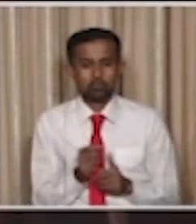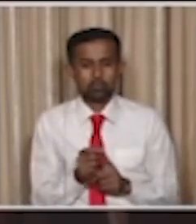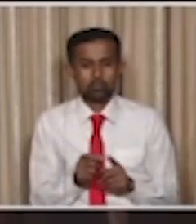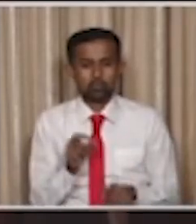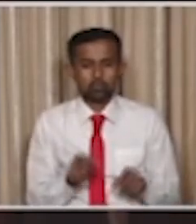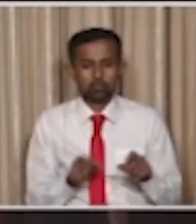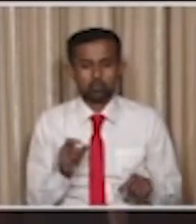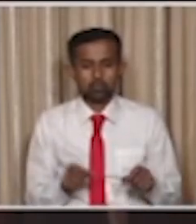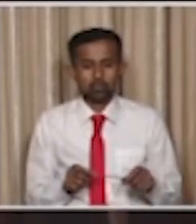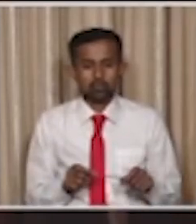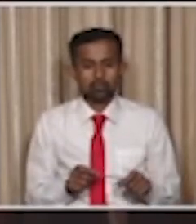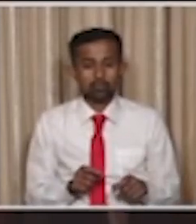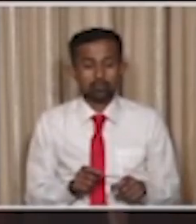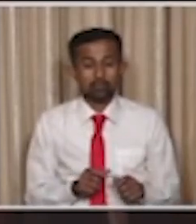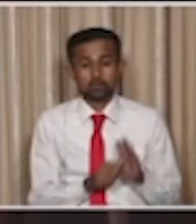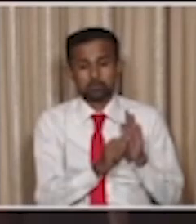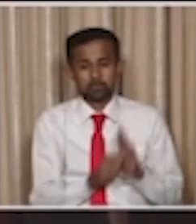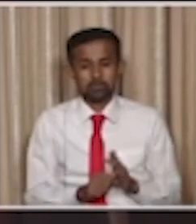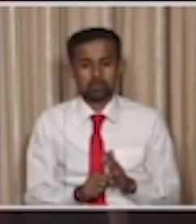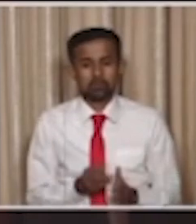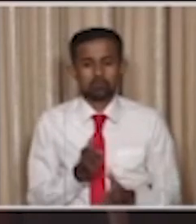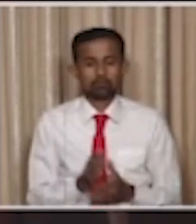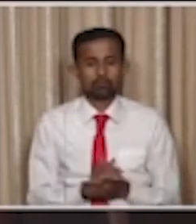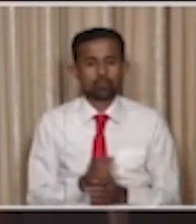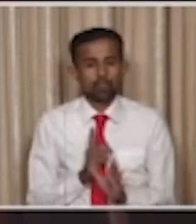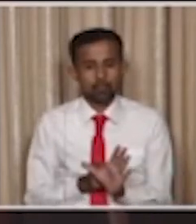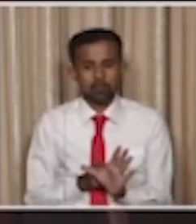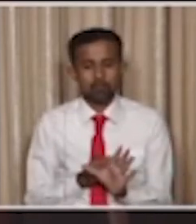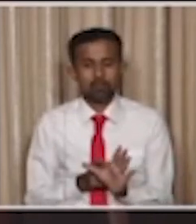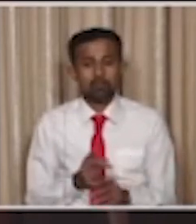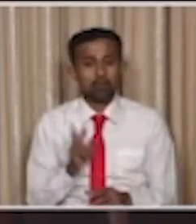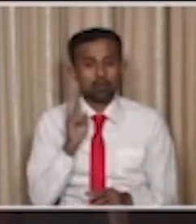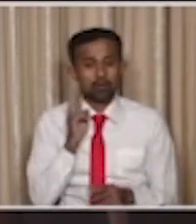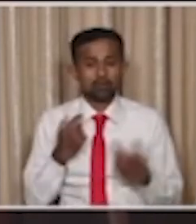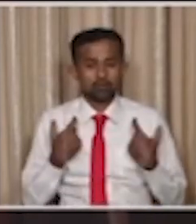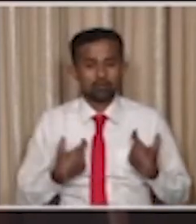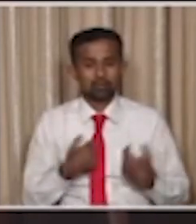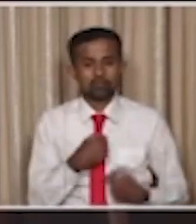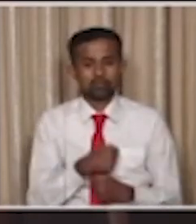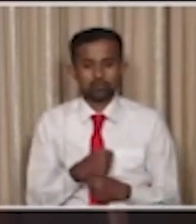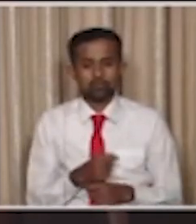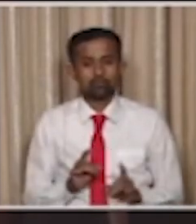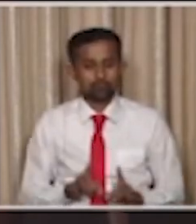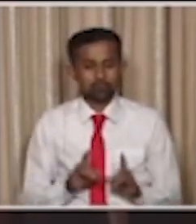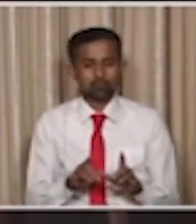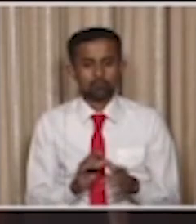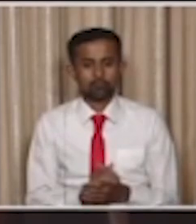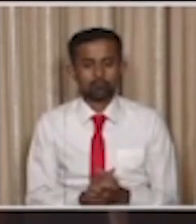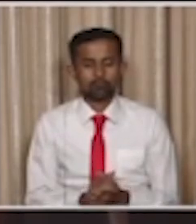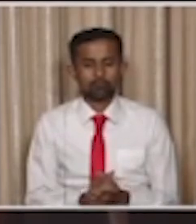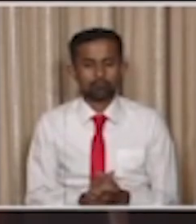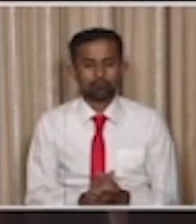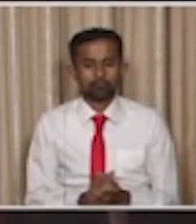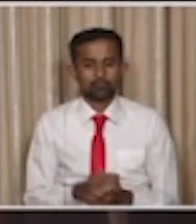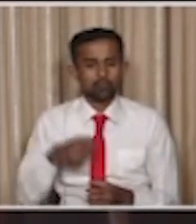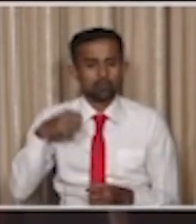ජනතාව මිරිකගෙන පාගගෙන ඉන්නවා හැමදාම රනිල් රාජපක්ෂ ආණ්ඩුව කරේ එහෙමයි එතකොට